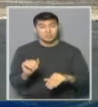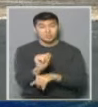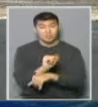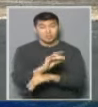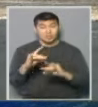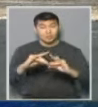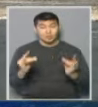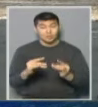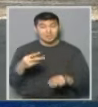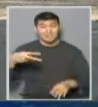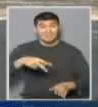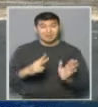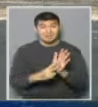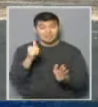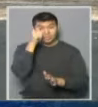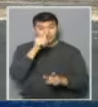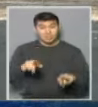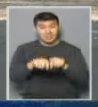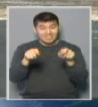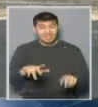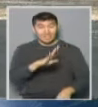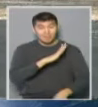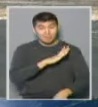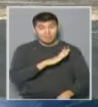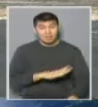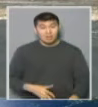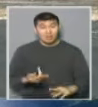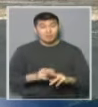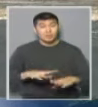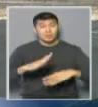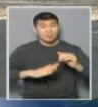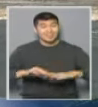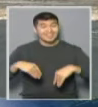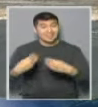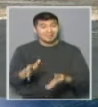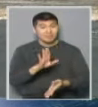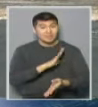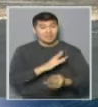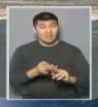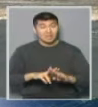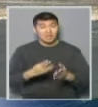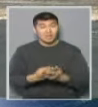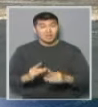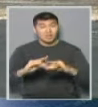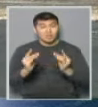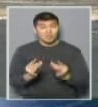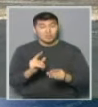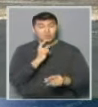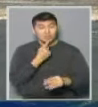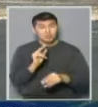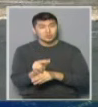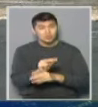көпірі 2008 жылы қолданысқа пайдалануға берілген. Осы пайдалануға берілгеннен бері бұл автокөлік көпіріне күрделі жөндеу